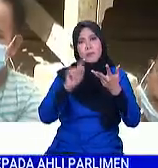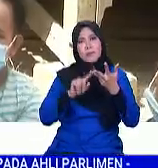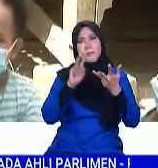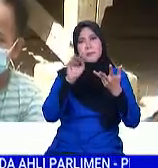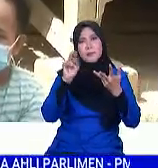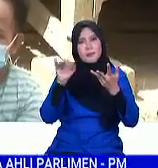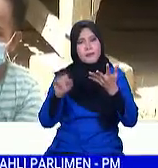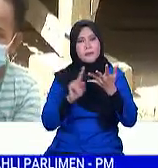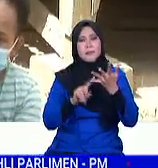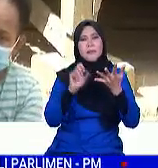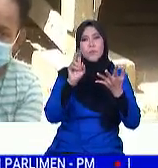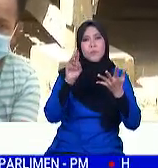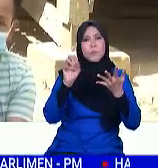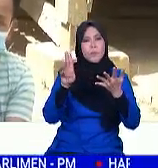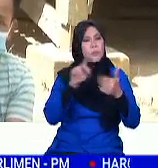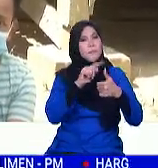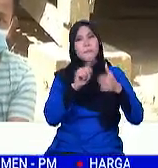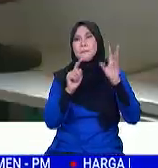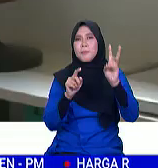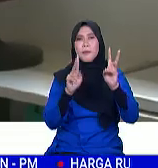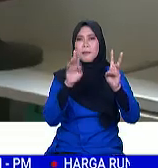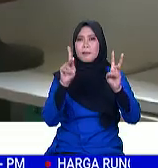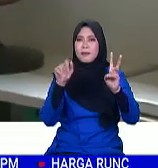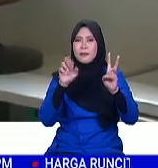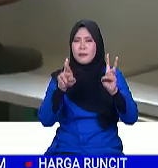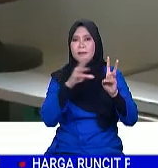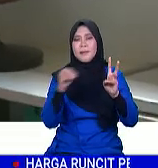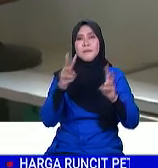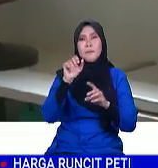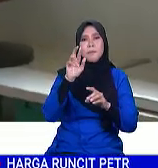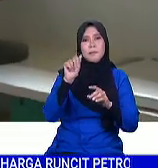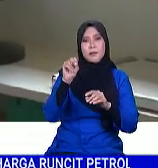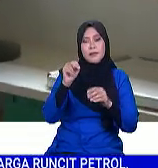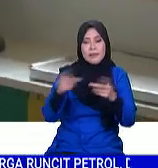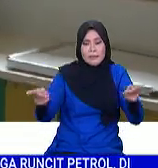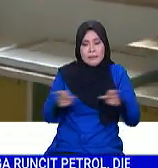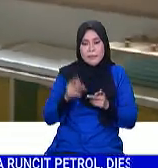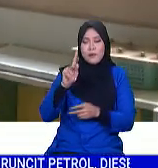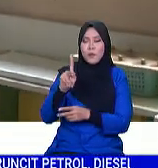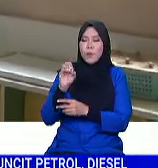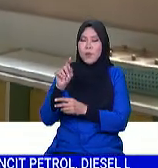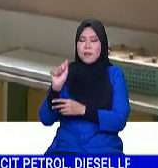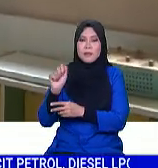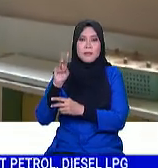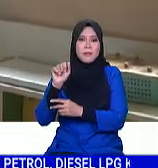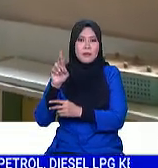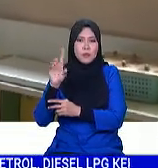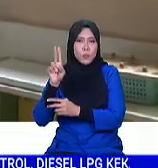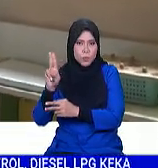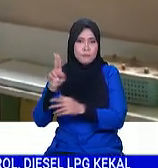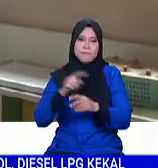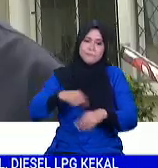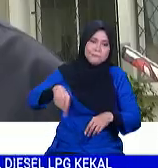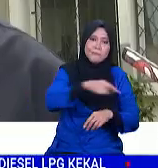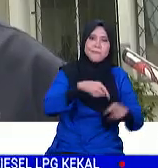tampak various sungguh pakai bambangan dan Kampung mag Andai kota meureudu yang Rizal Lex Ini adalah